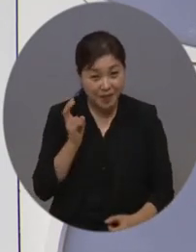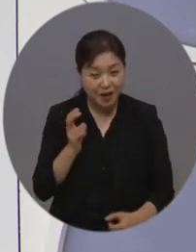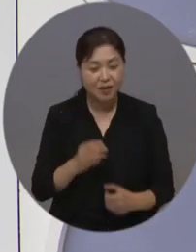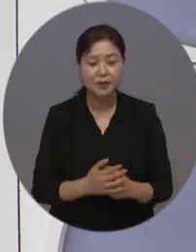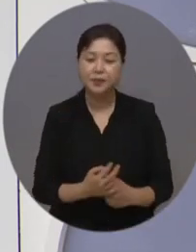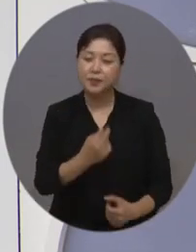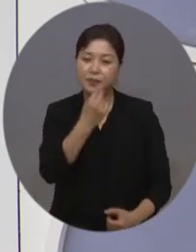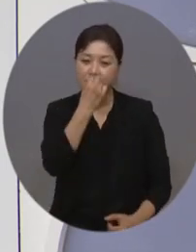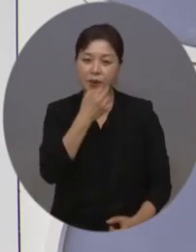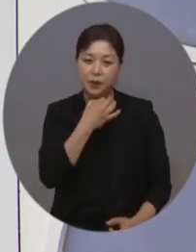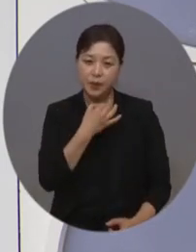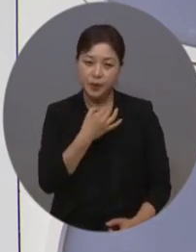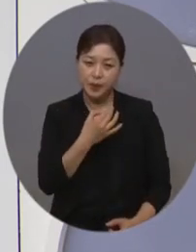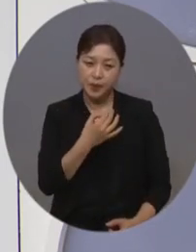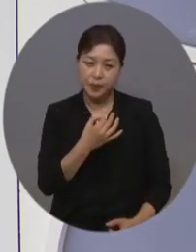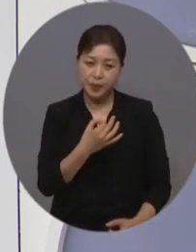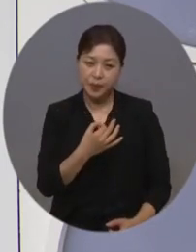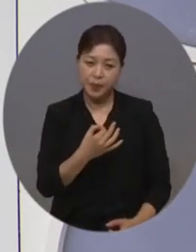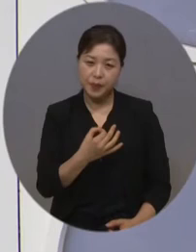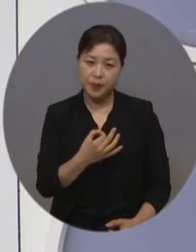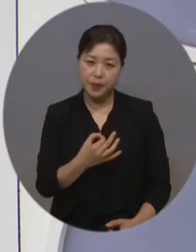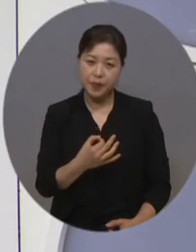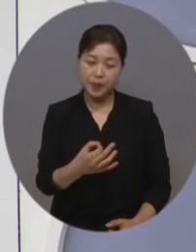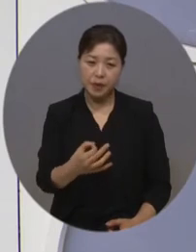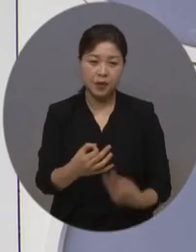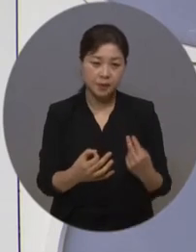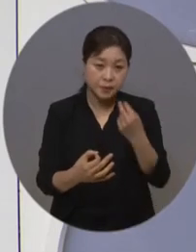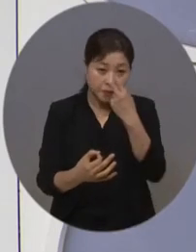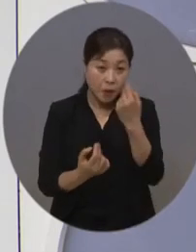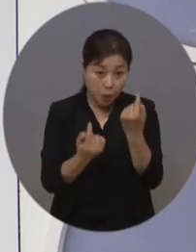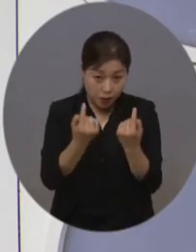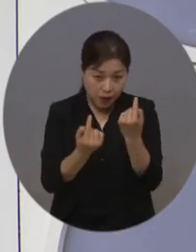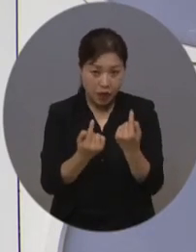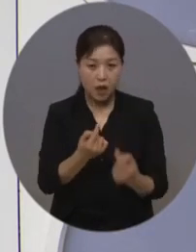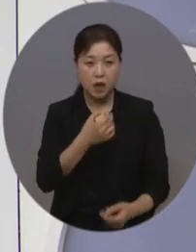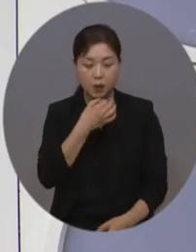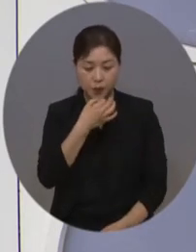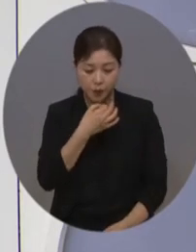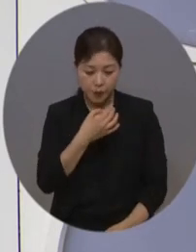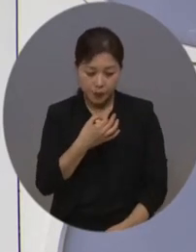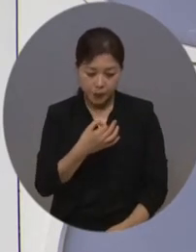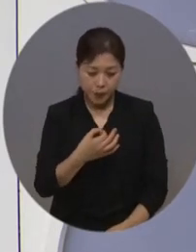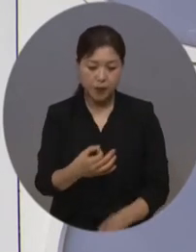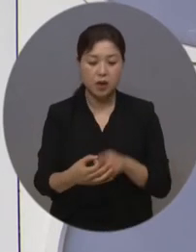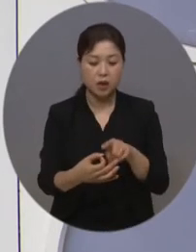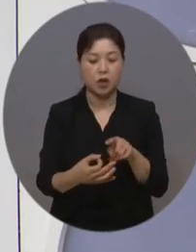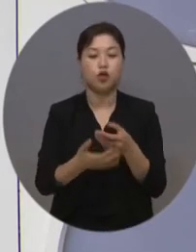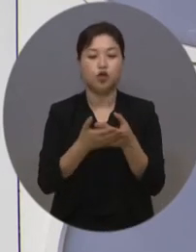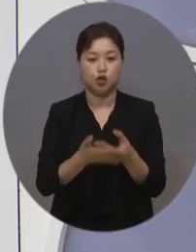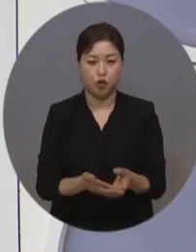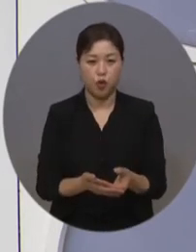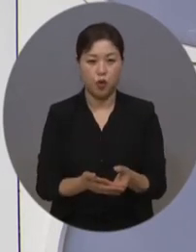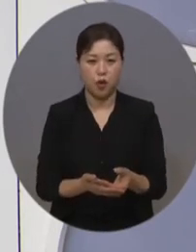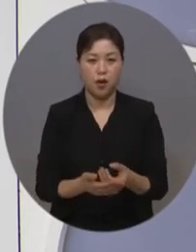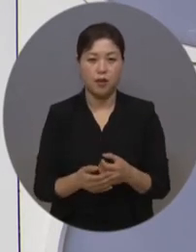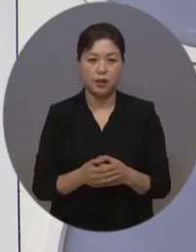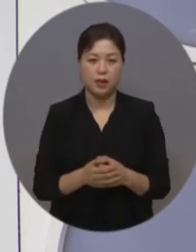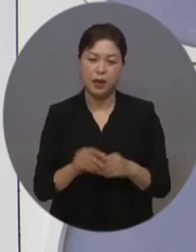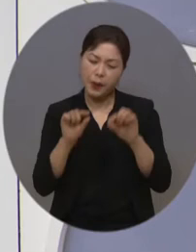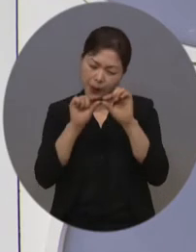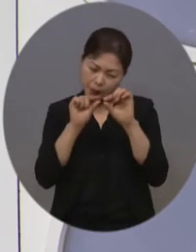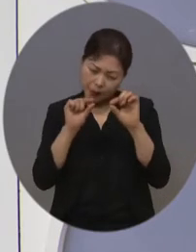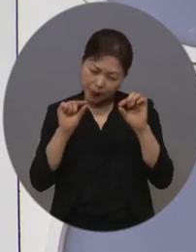내쉬면은 그 흡기보다도 호흡기가 중요합니다. 그때는 대개 입으로 아주 가늘게